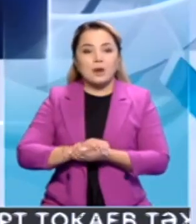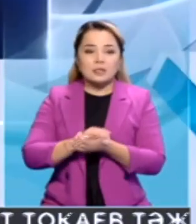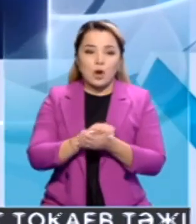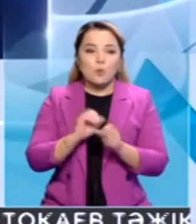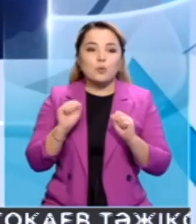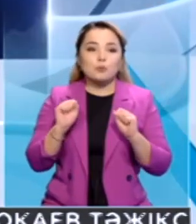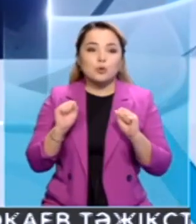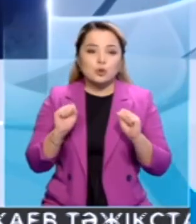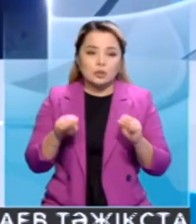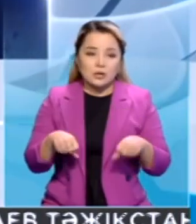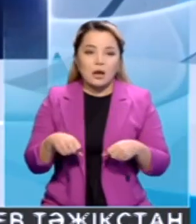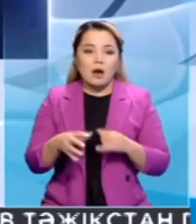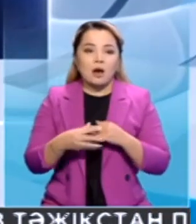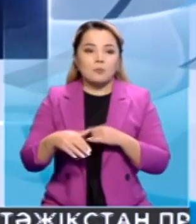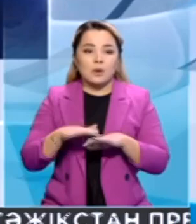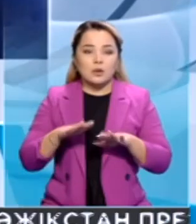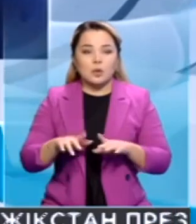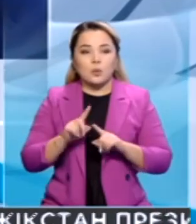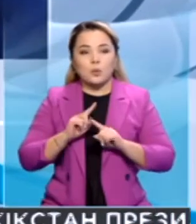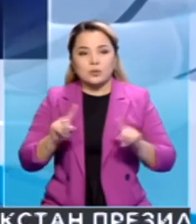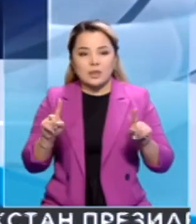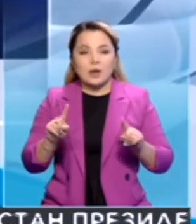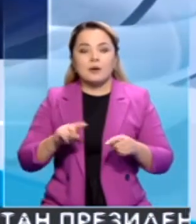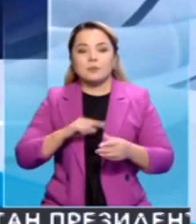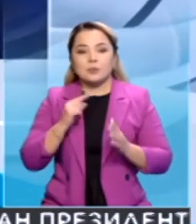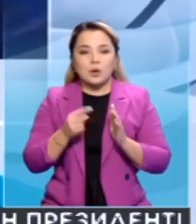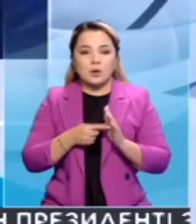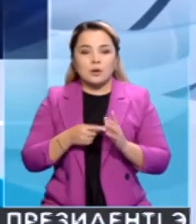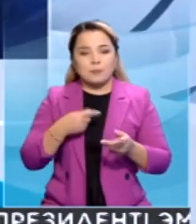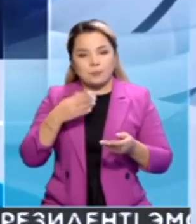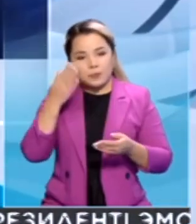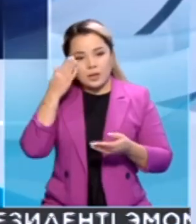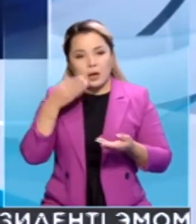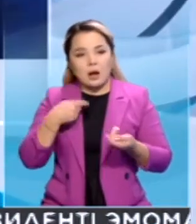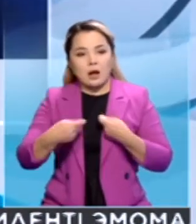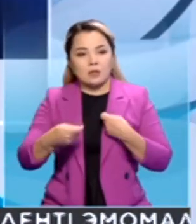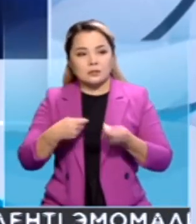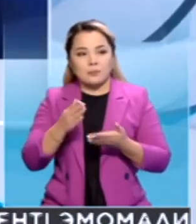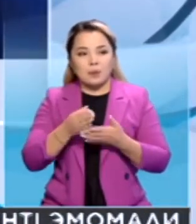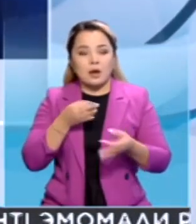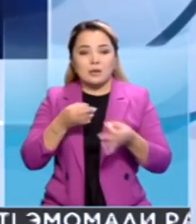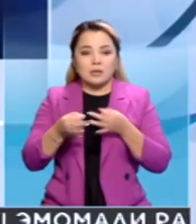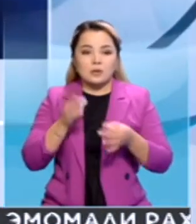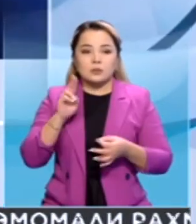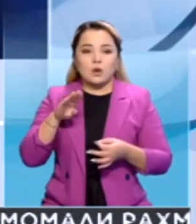ынтымақтастықтың мүмкіндіктерімен аймақтағы өзекті мәселелер жөнінде пікір алмасты. Әңгімелесу барысында